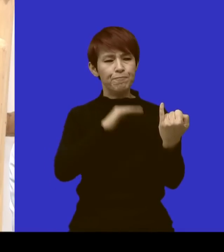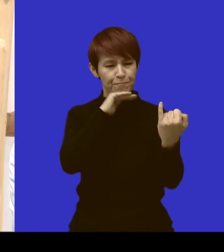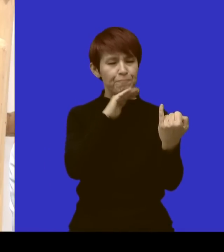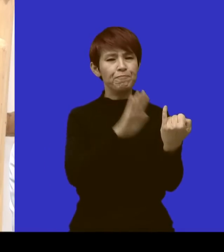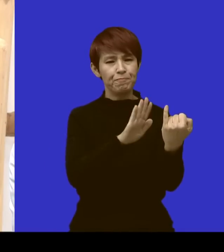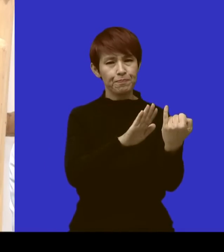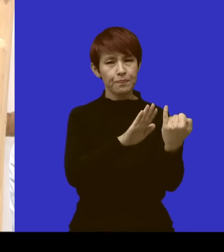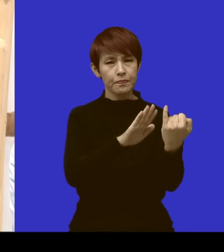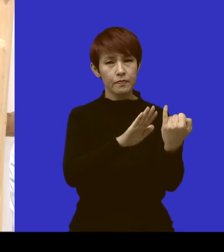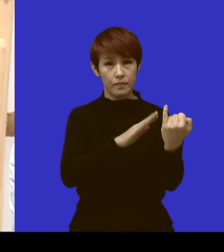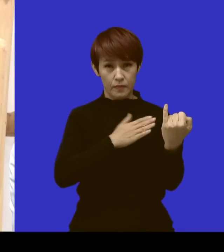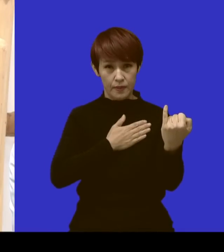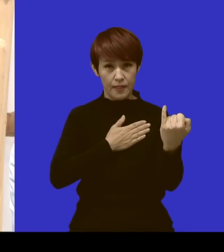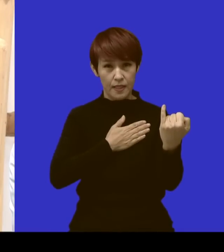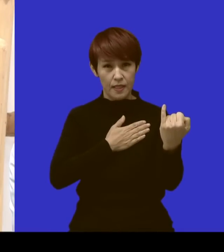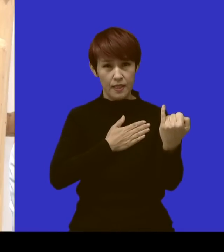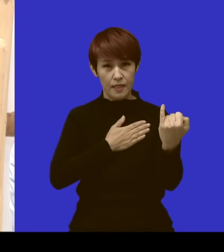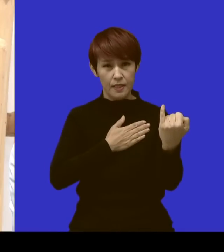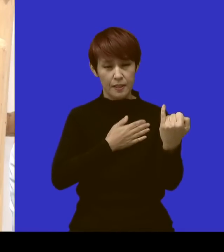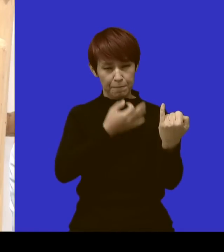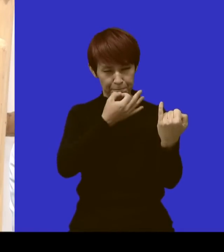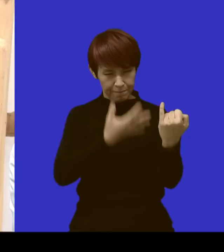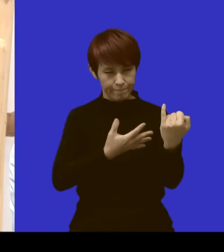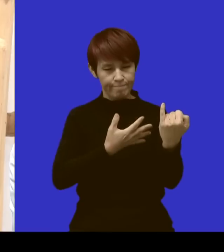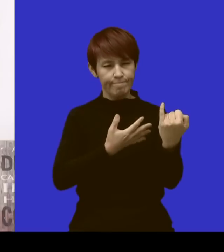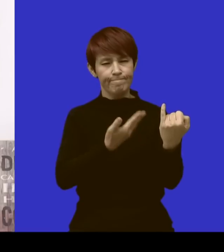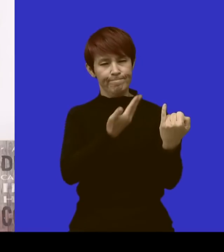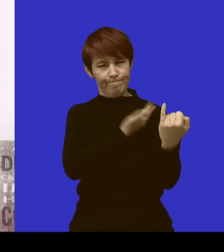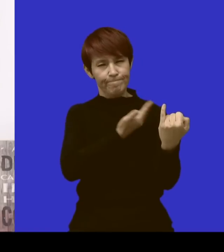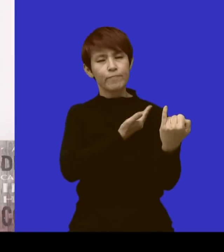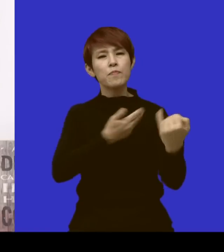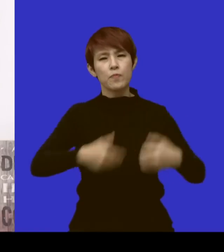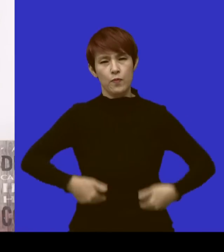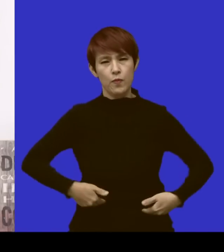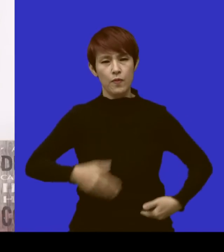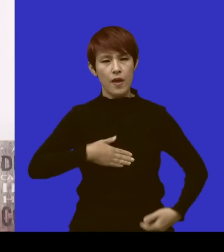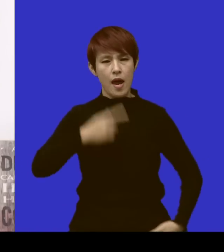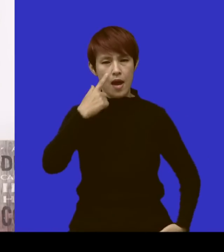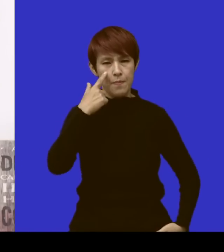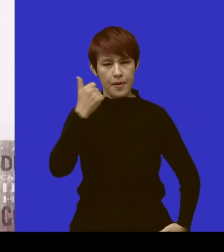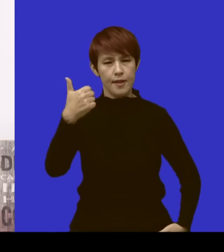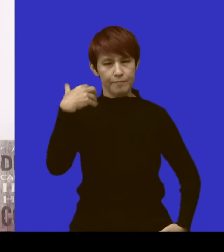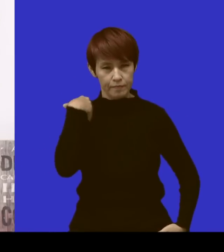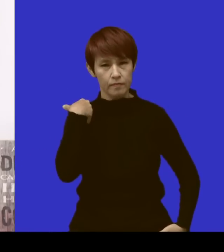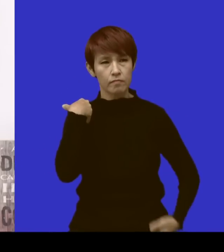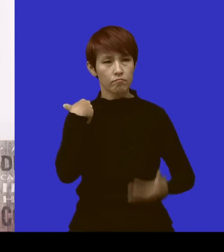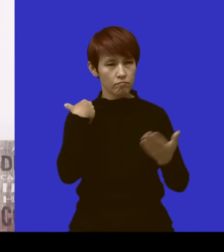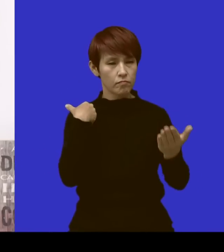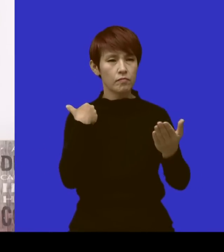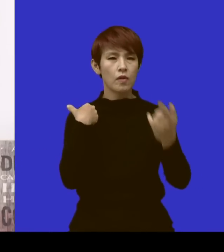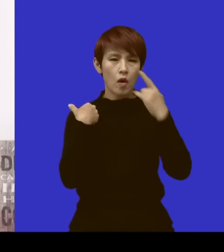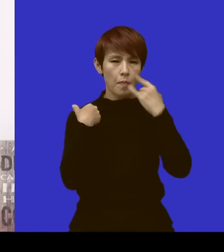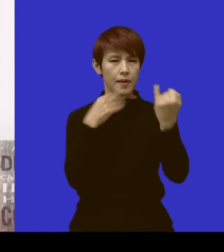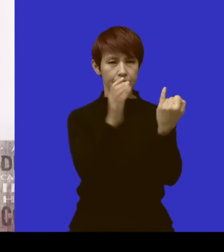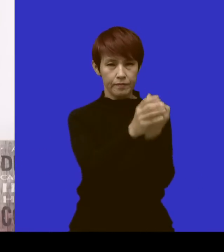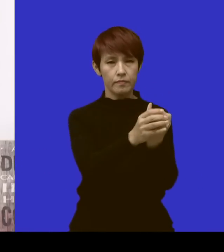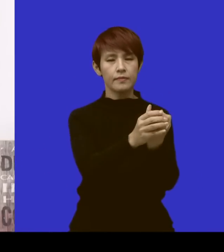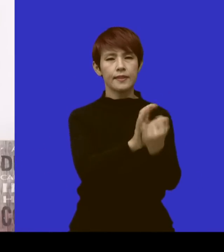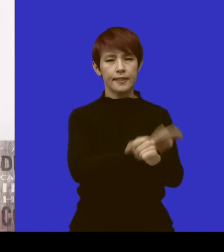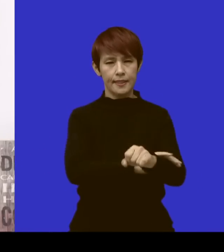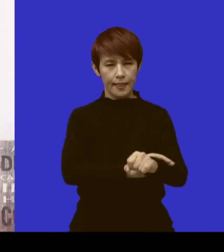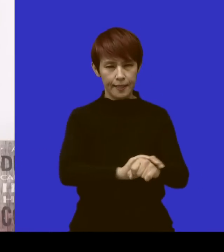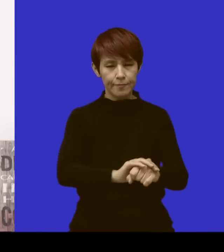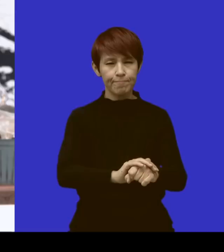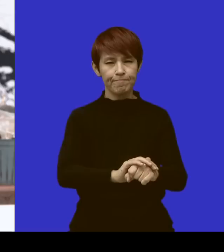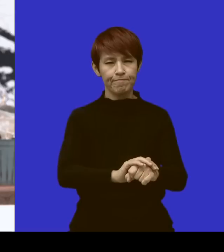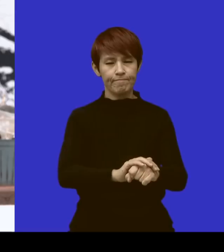기다려라. 지금은 힘든 거는 참아내고 인내해야 되니까 나는 아버지 역할로서 넌 어머니 역할로서 잘